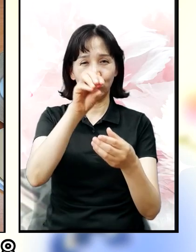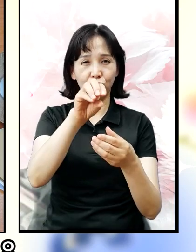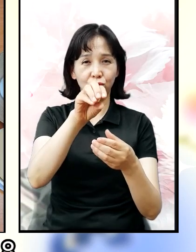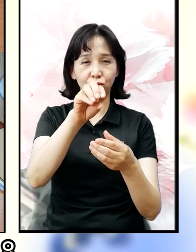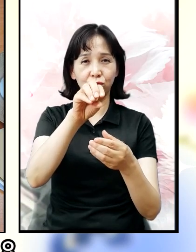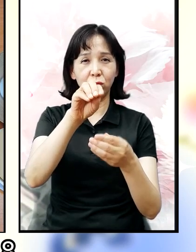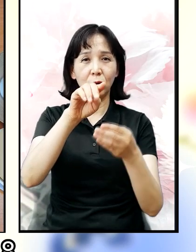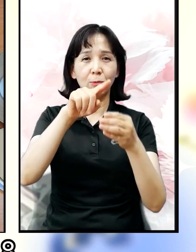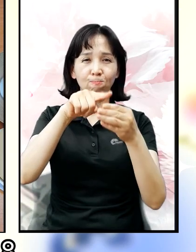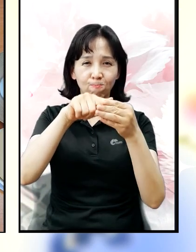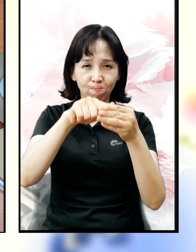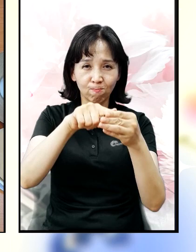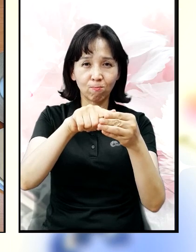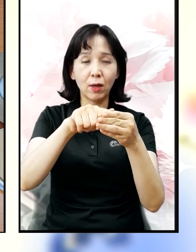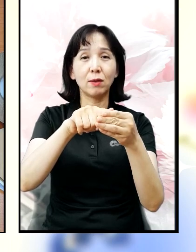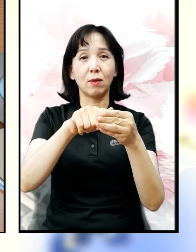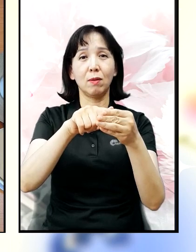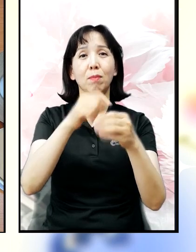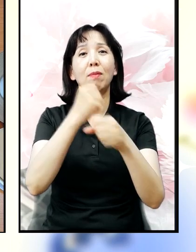고정을 시켜서 붙여주세요.